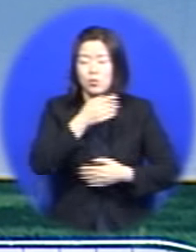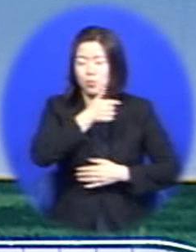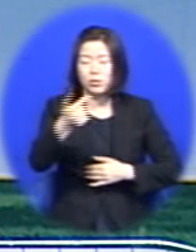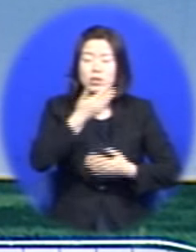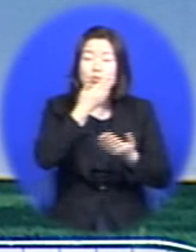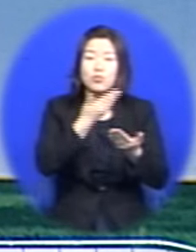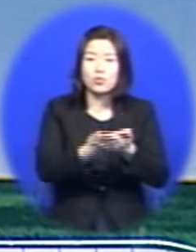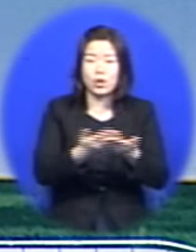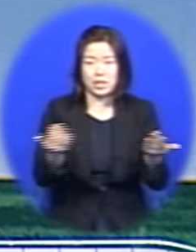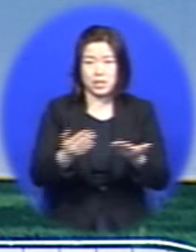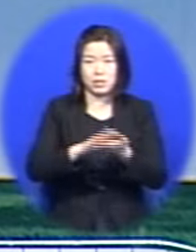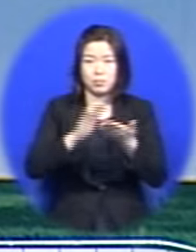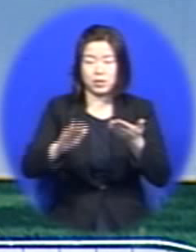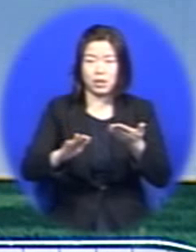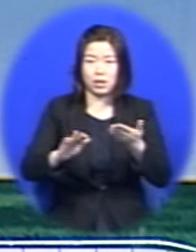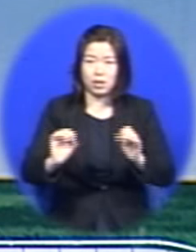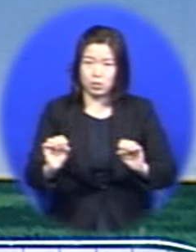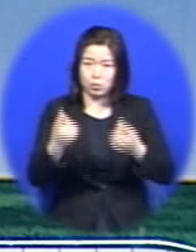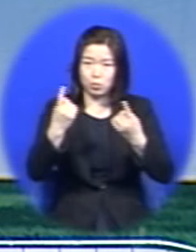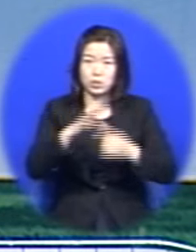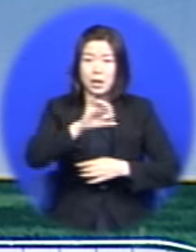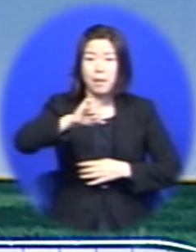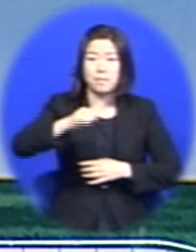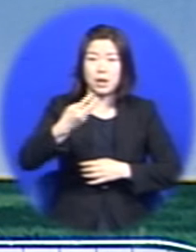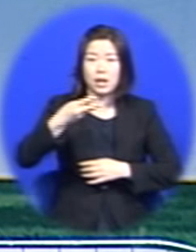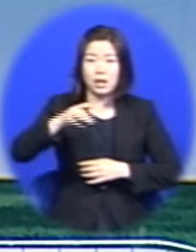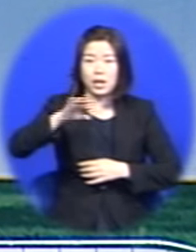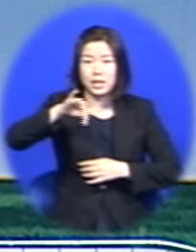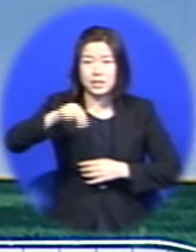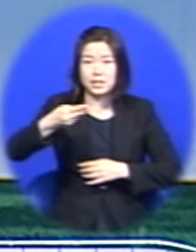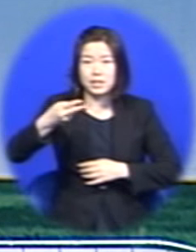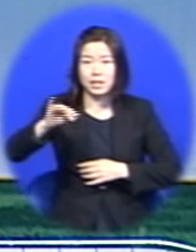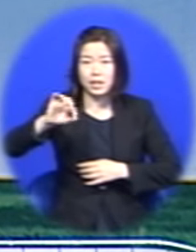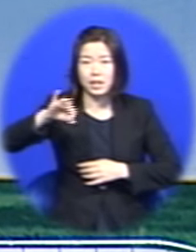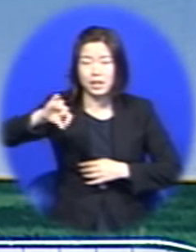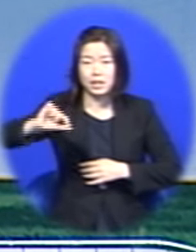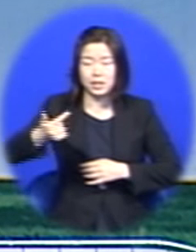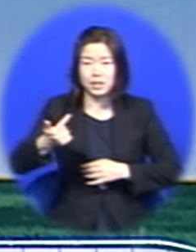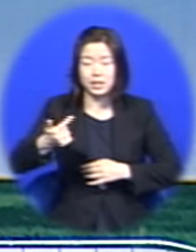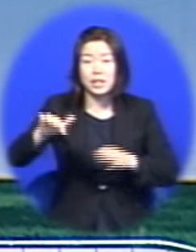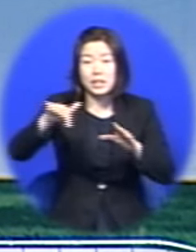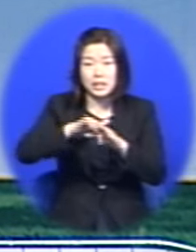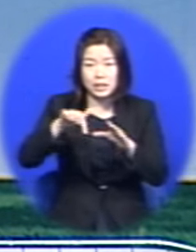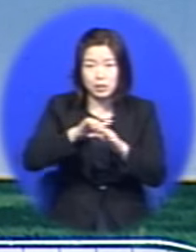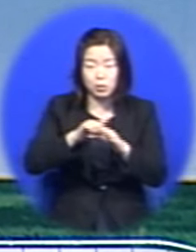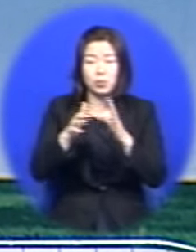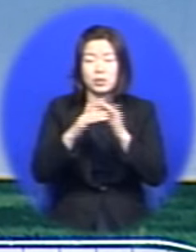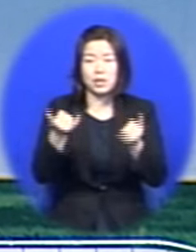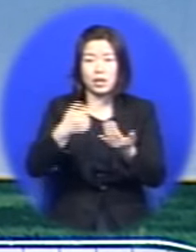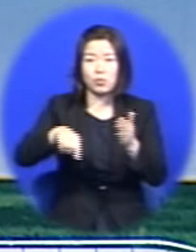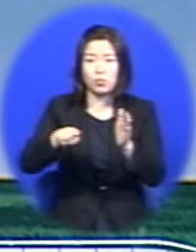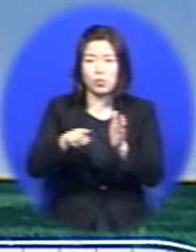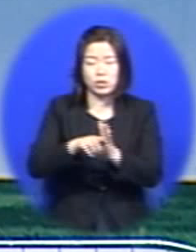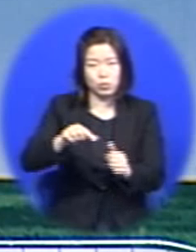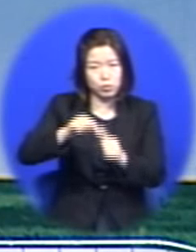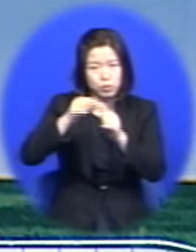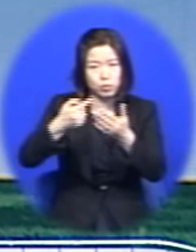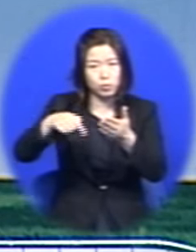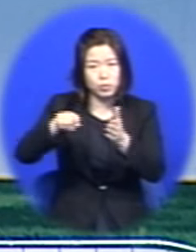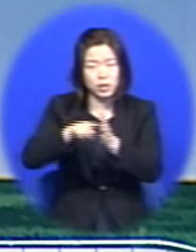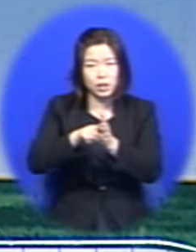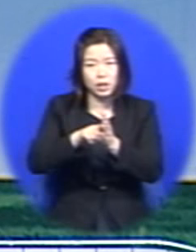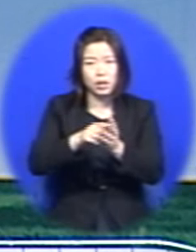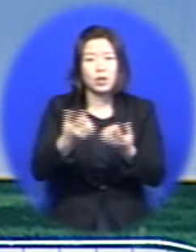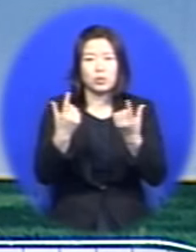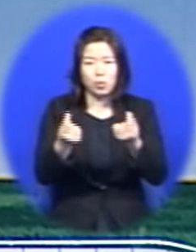중요해요. 동시에 팔레스타인 크리스천들을 위해서 그들도 구원받기 위해서 동시에 기도도 하고 전도해야